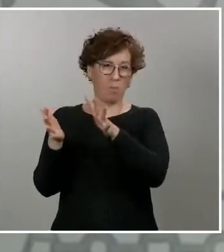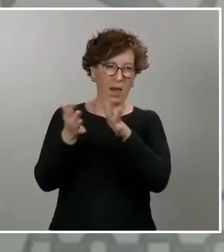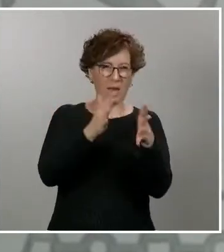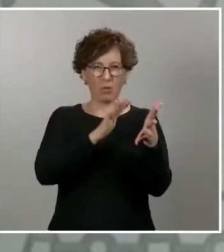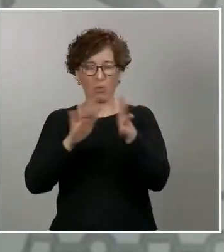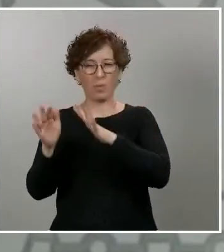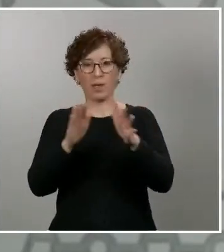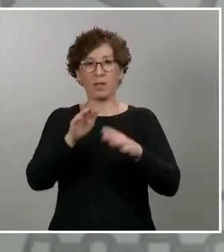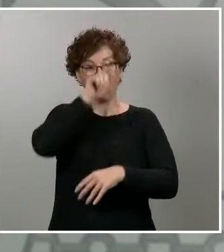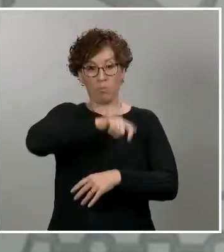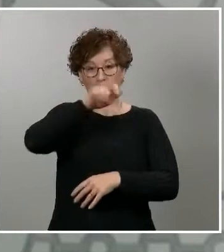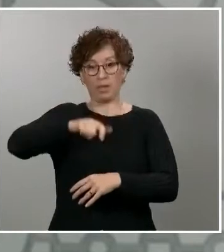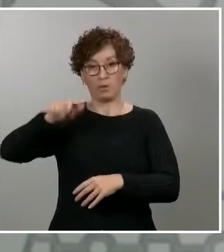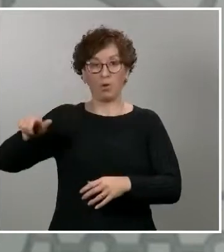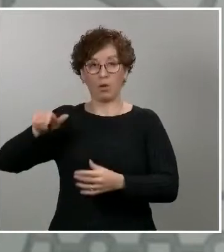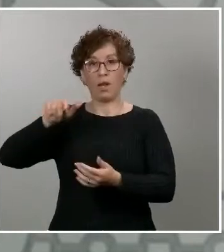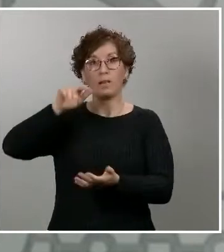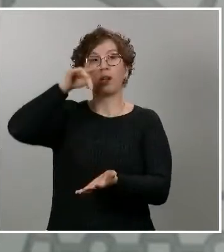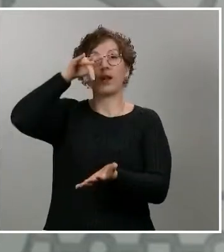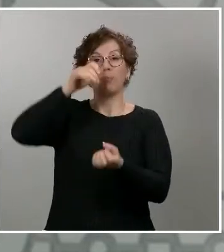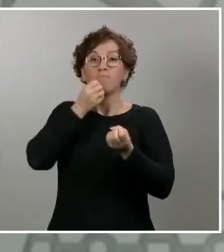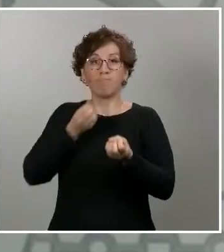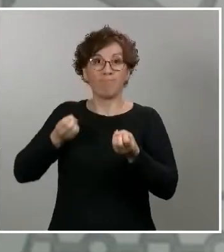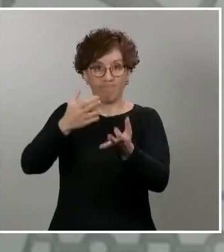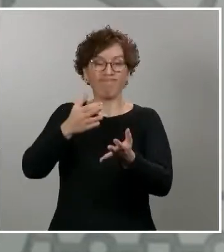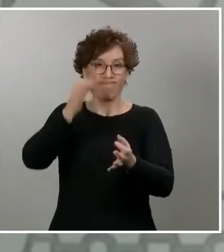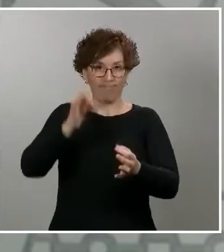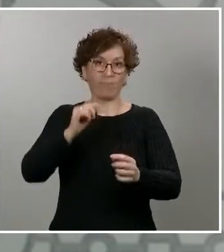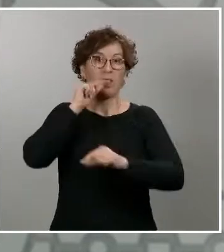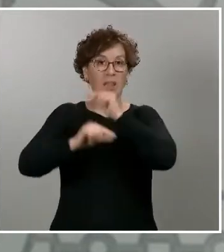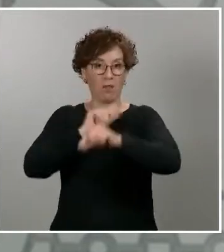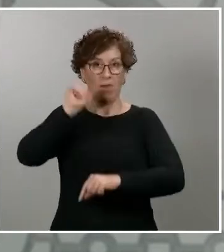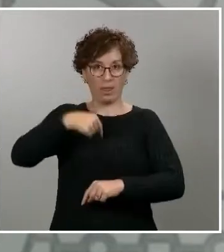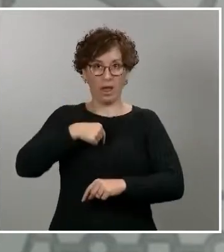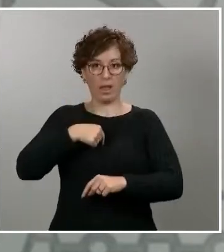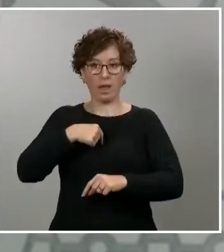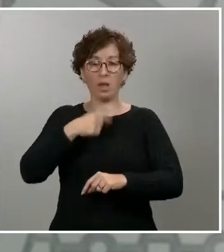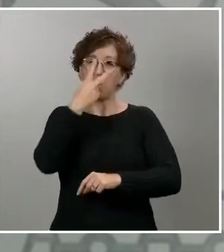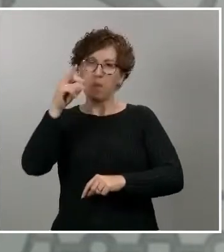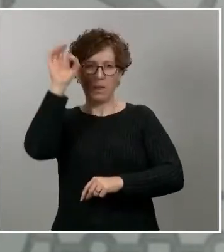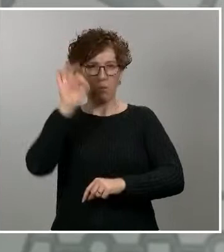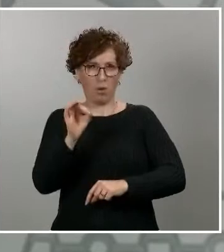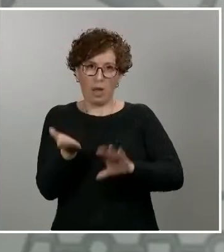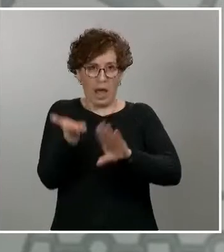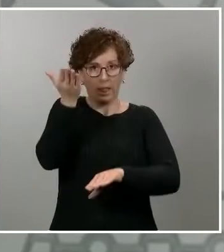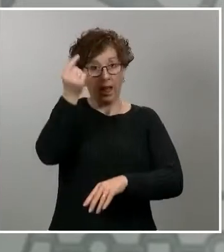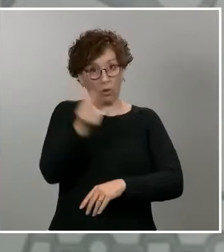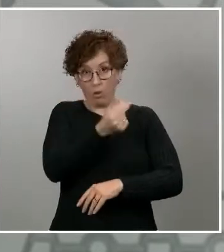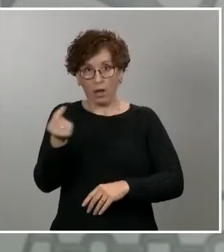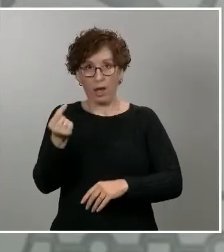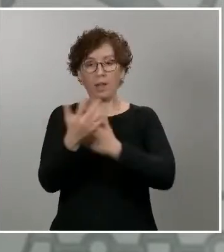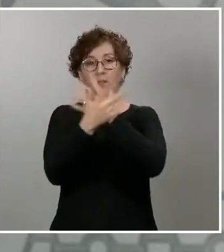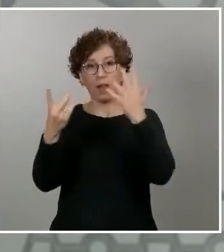s'han notificat com infectades han estat dades dades de alta. El total de altas és 16